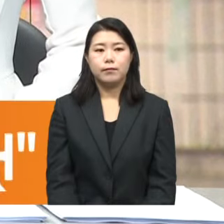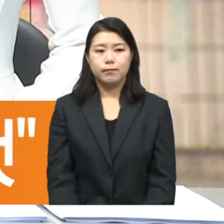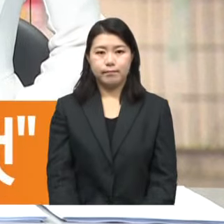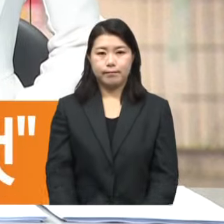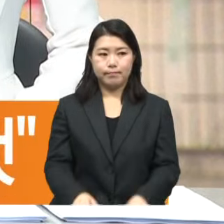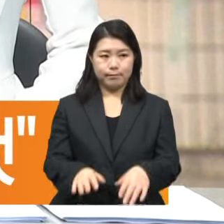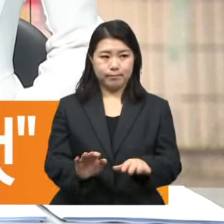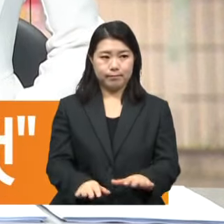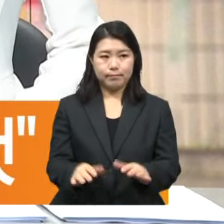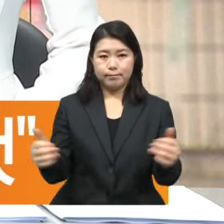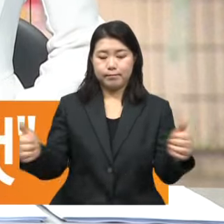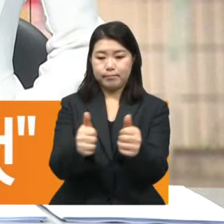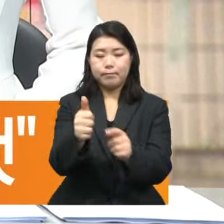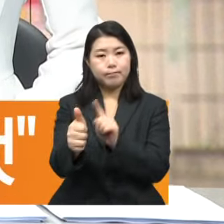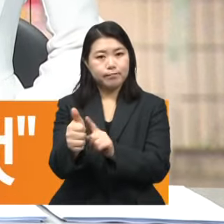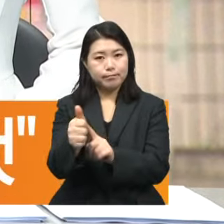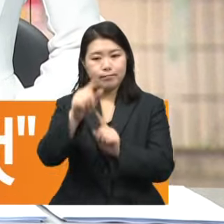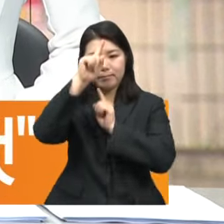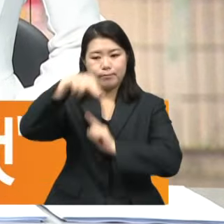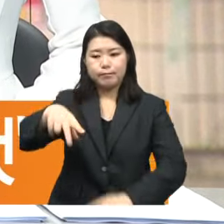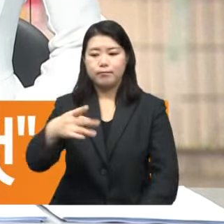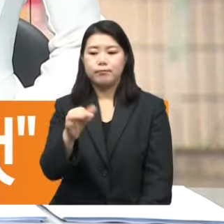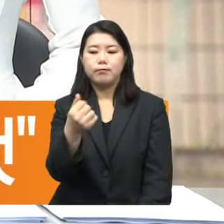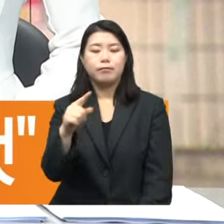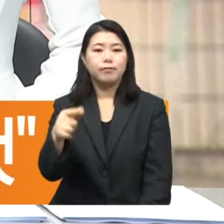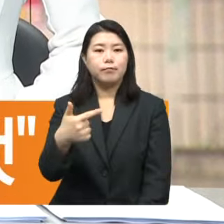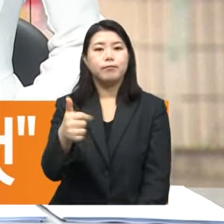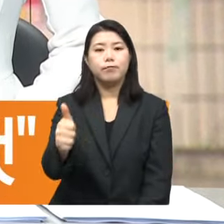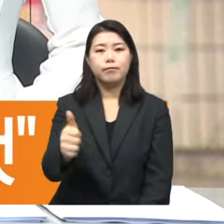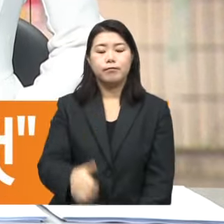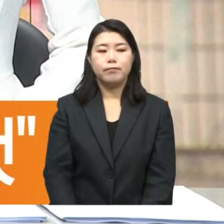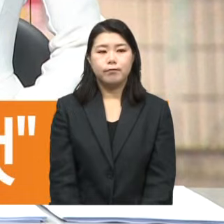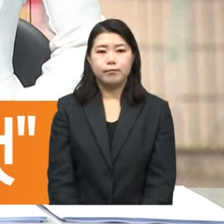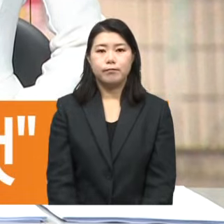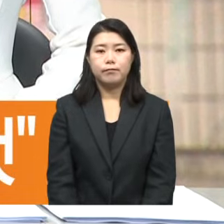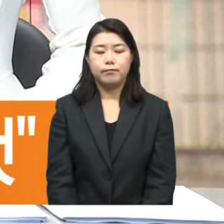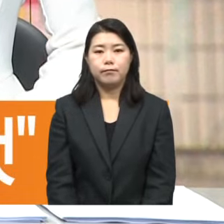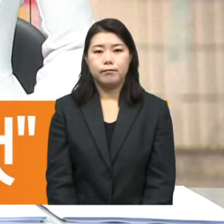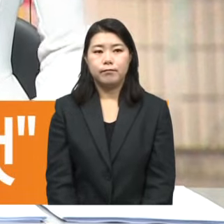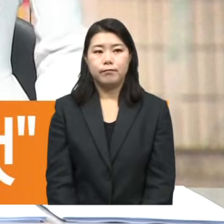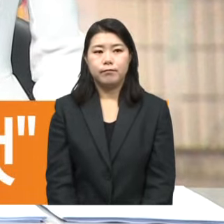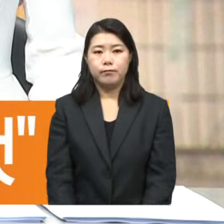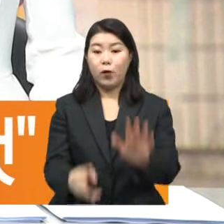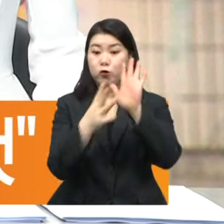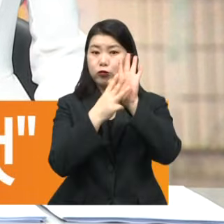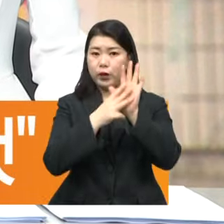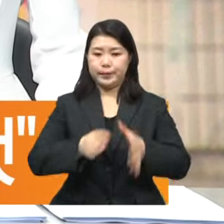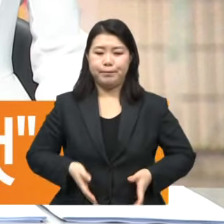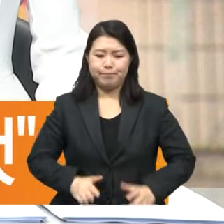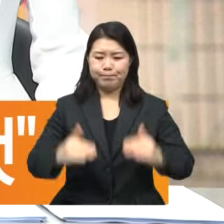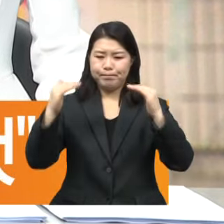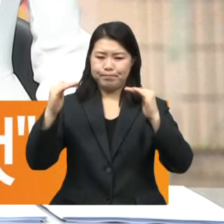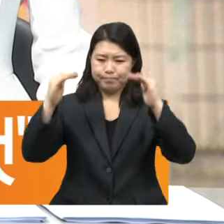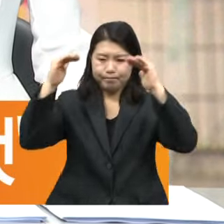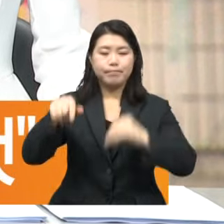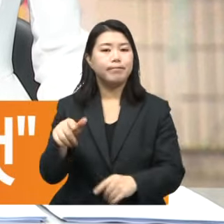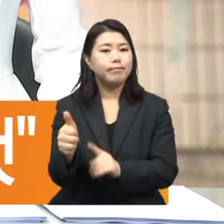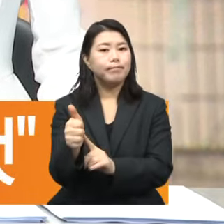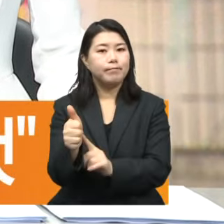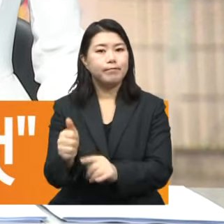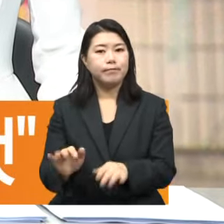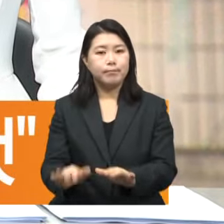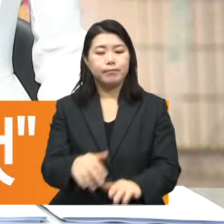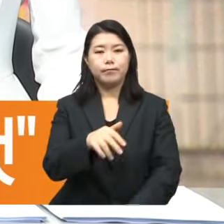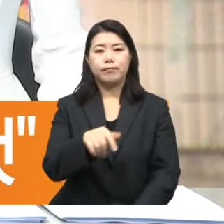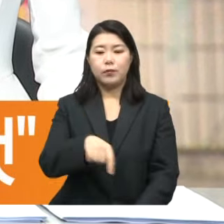네, 이에 맞선 상대로 국민의힘에서는 이승환 후보가 출격 준비를 마쳤습니다. 중랑 토박이 출신의 청년 정치인이 진보